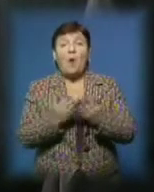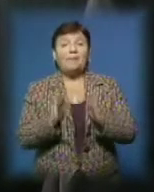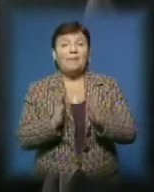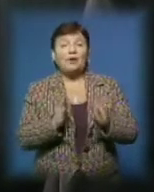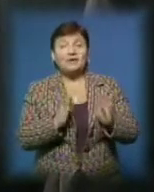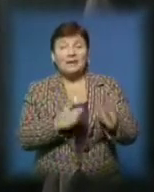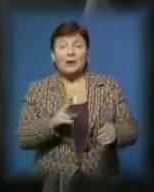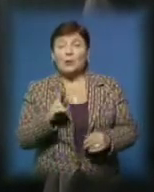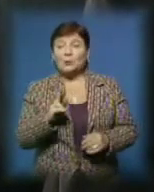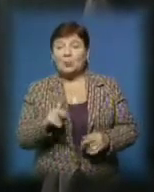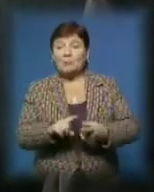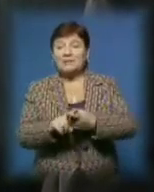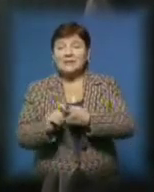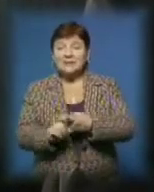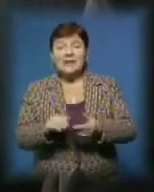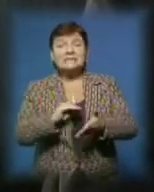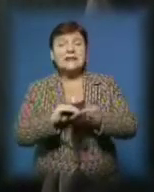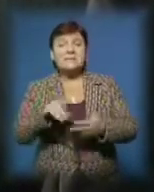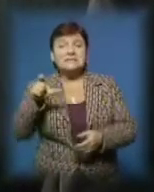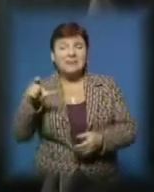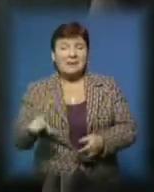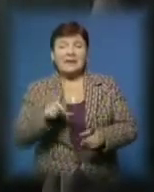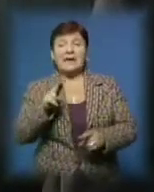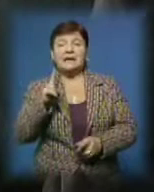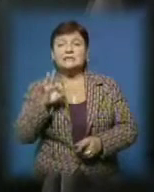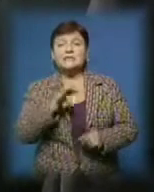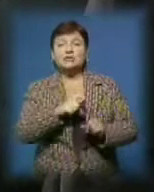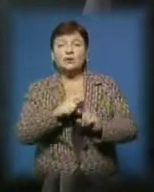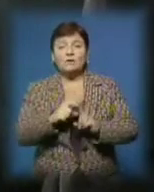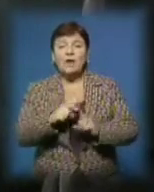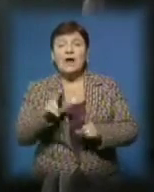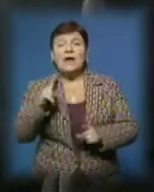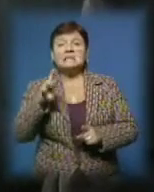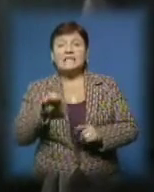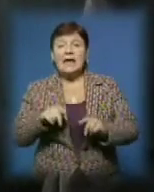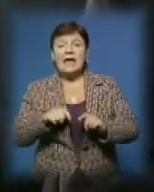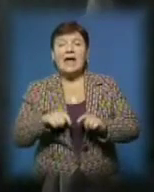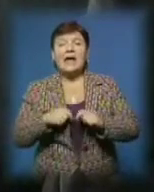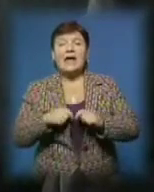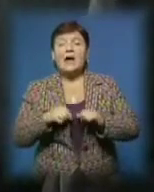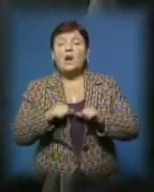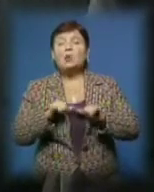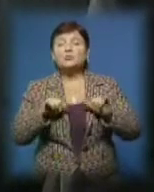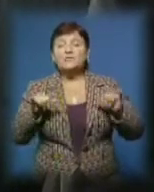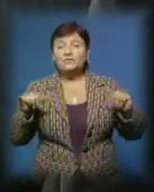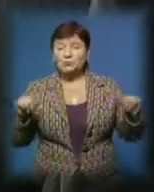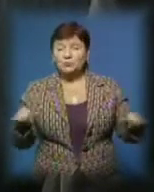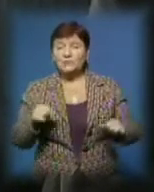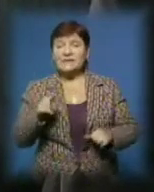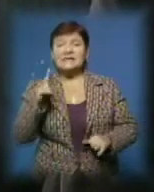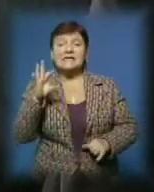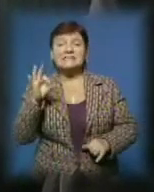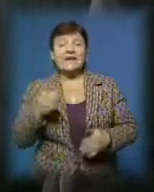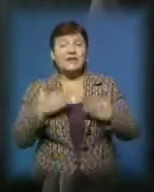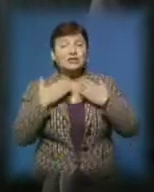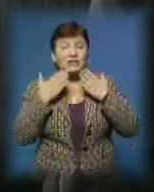тих, хто дотичний до того. Це і письменники, це слово, це розповсюджувачі, це читачі. Тобто